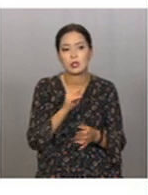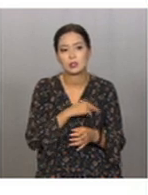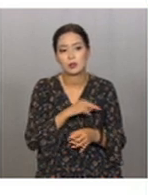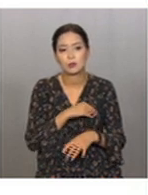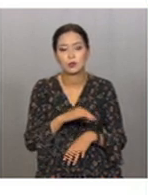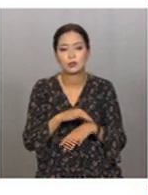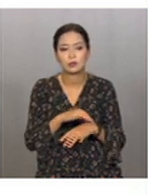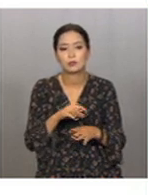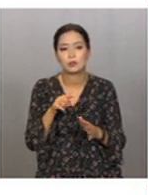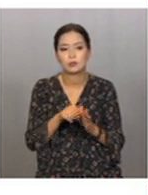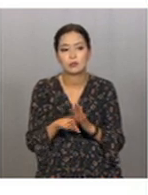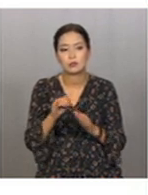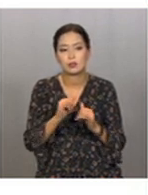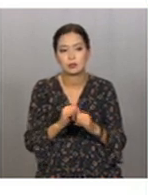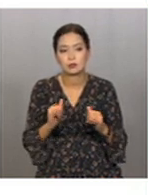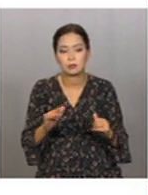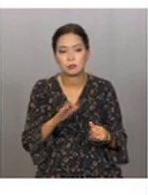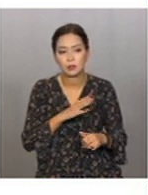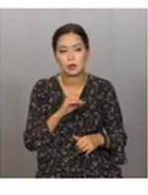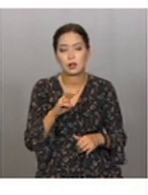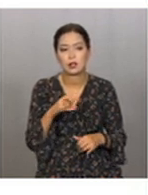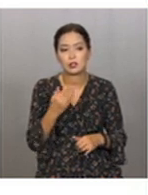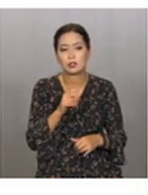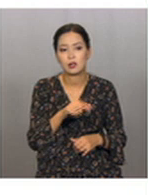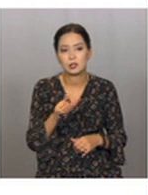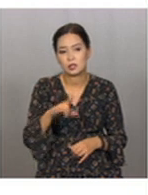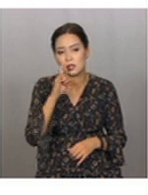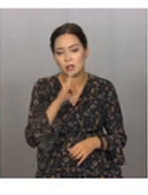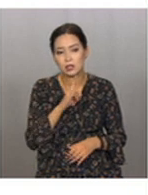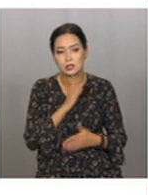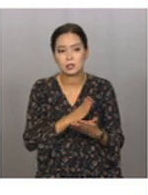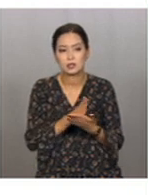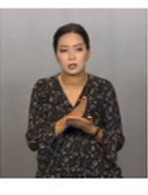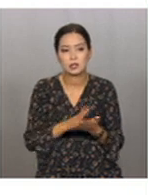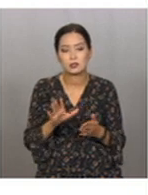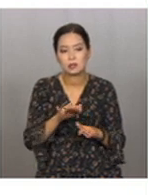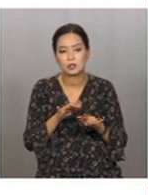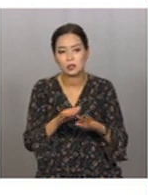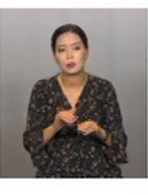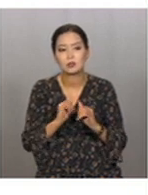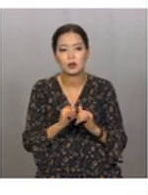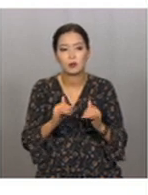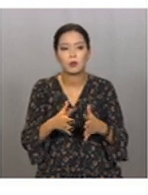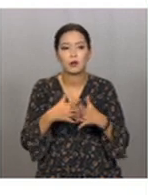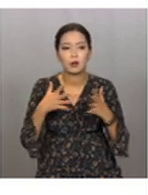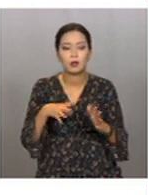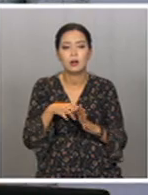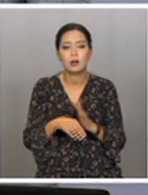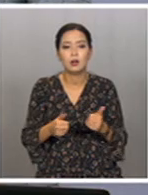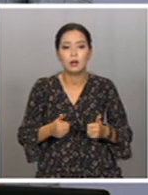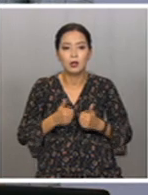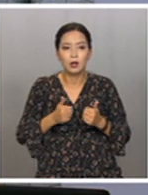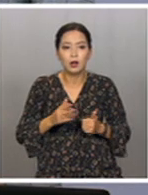белсене тарта бастады. Алаш зиялылары Қазақстанның саяси шаруашылық дамуына үлкен үлес қосты.